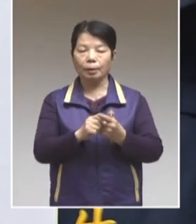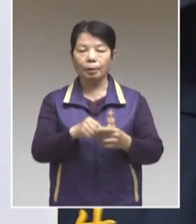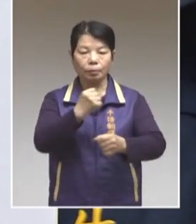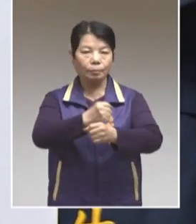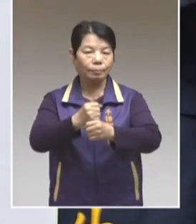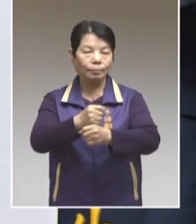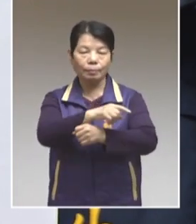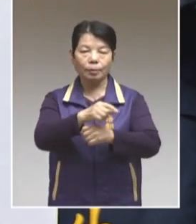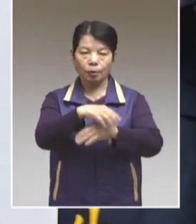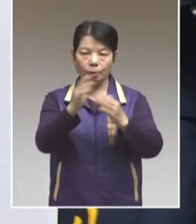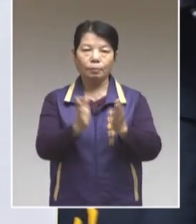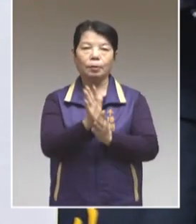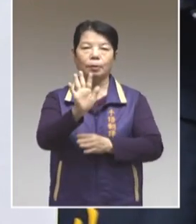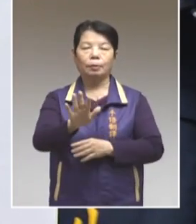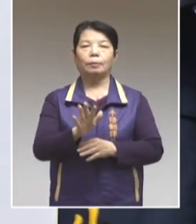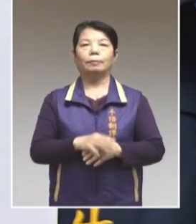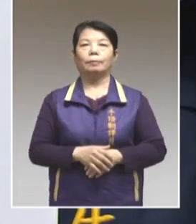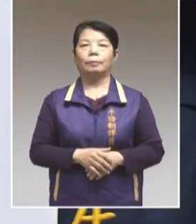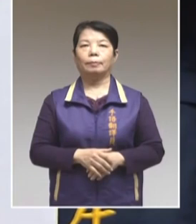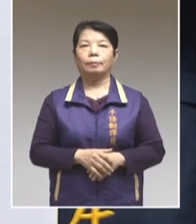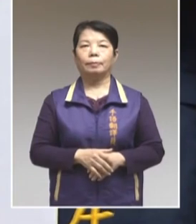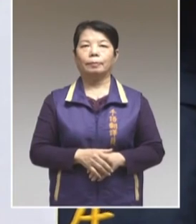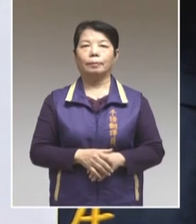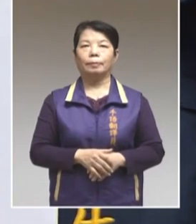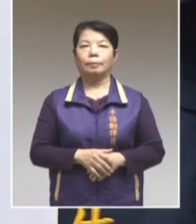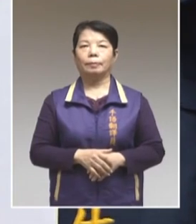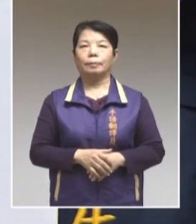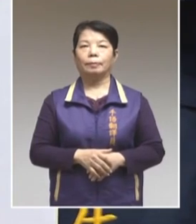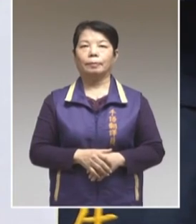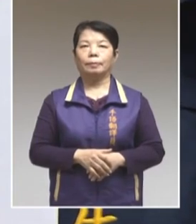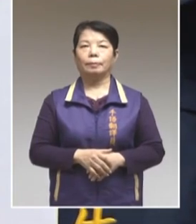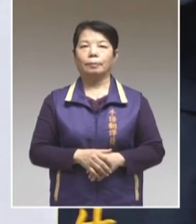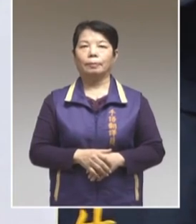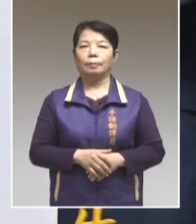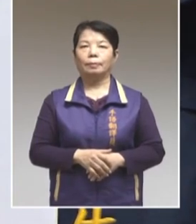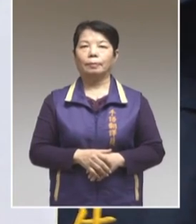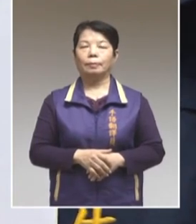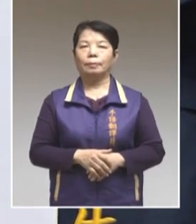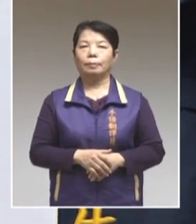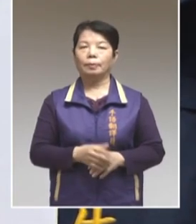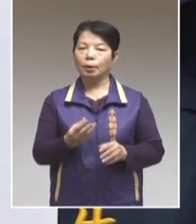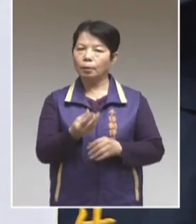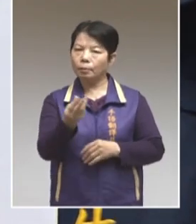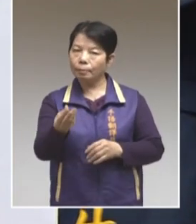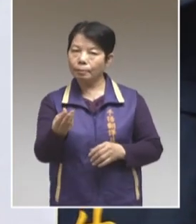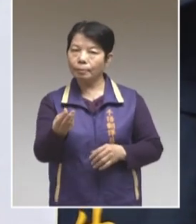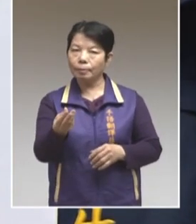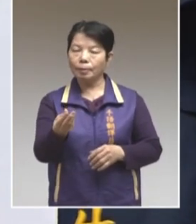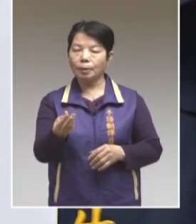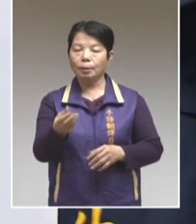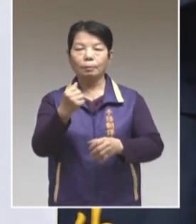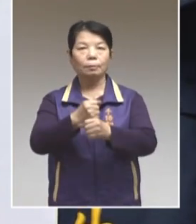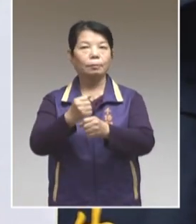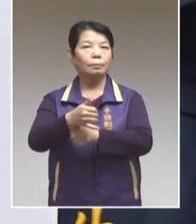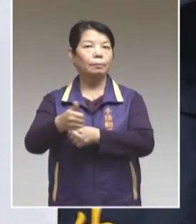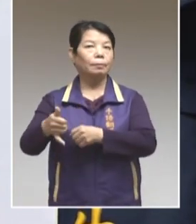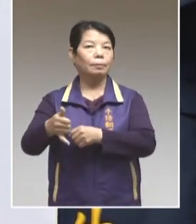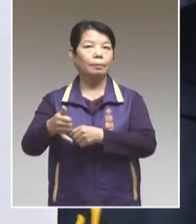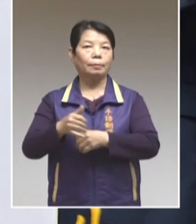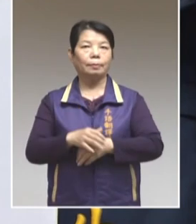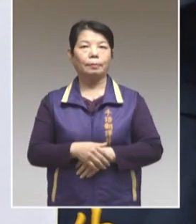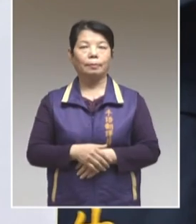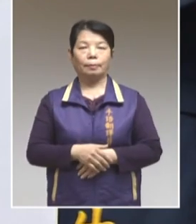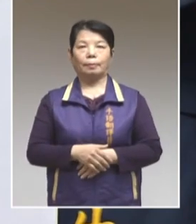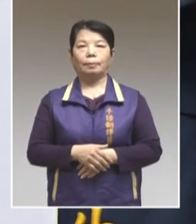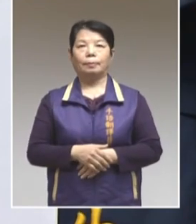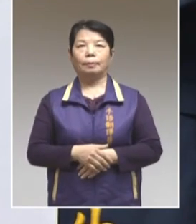品管员这个部分都是在该厂里面工作，那其中也有部分的这些作业员那